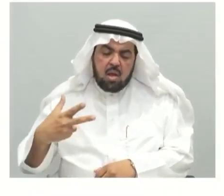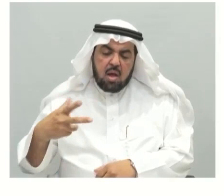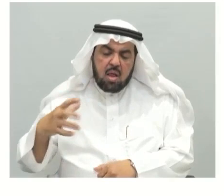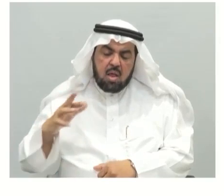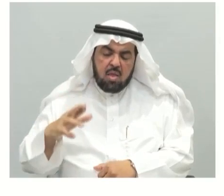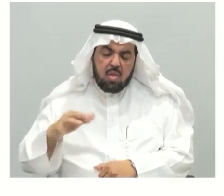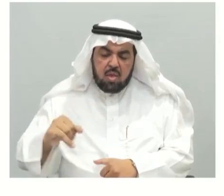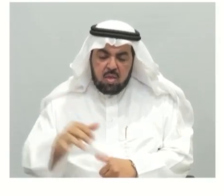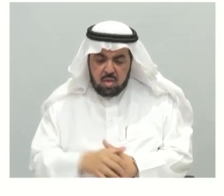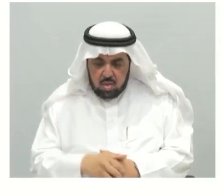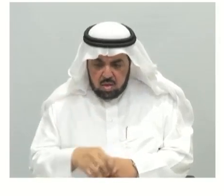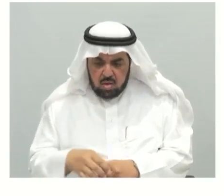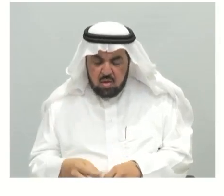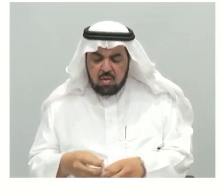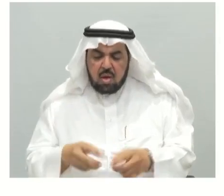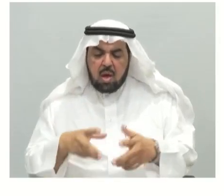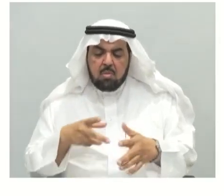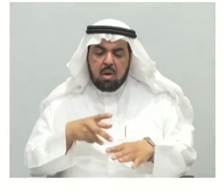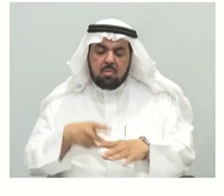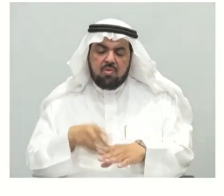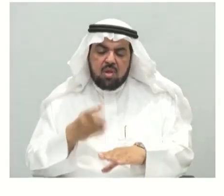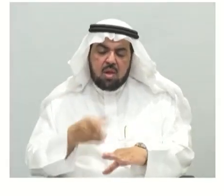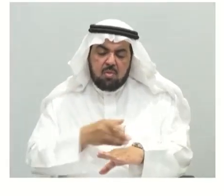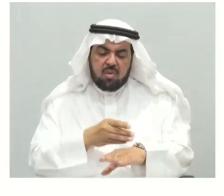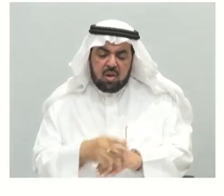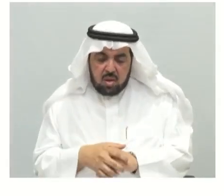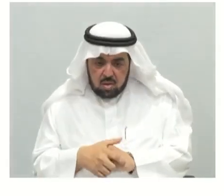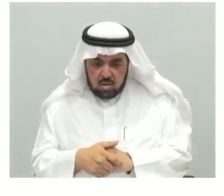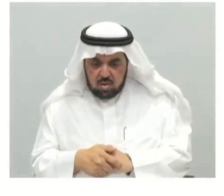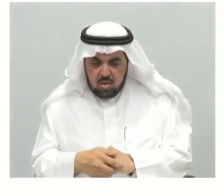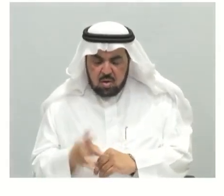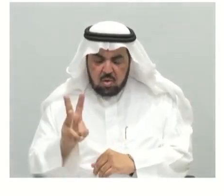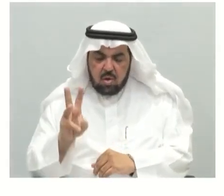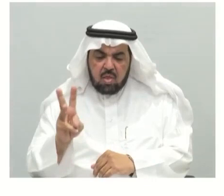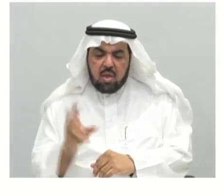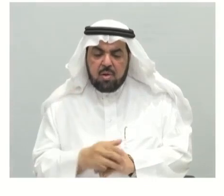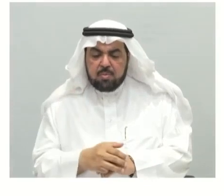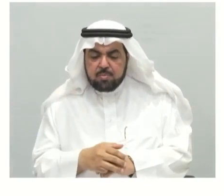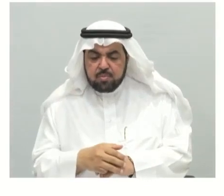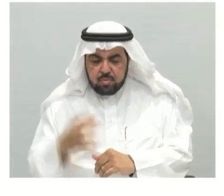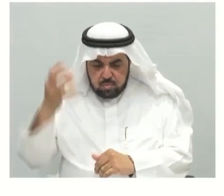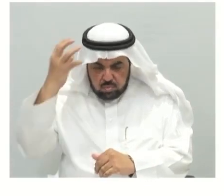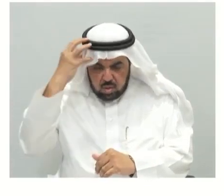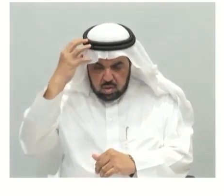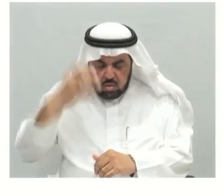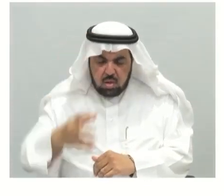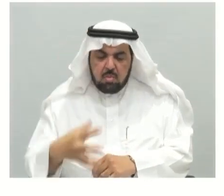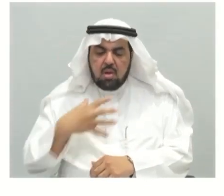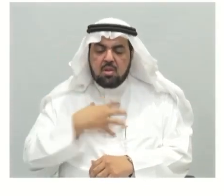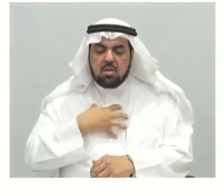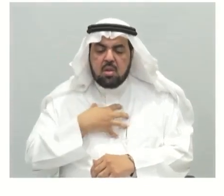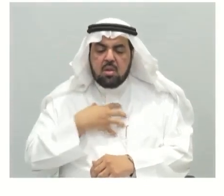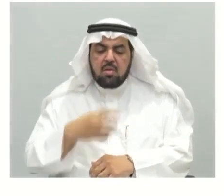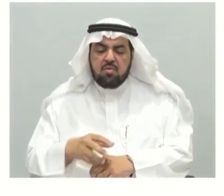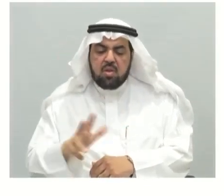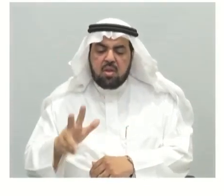للتغذي في المفصليات في السؤال الثالث الراس بالنسبه للصدر في